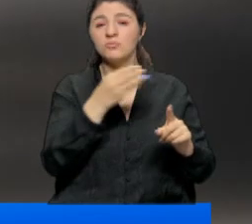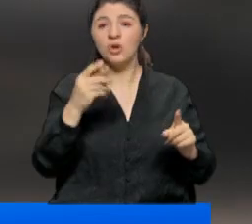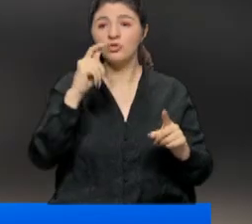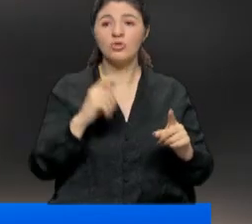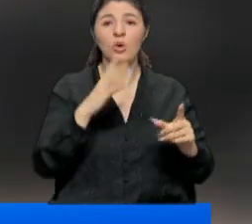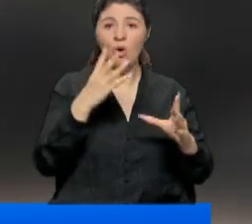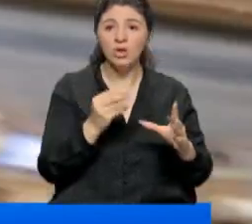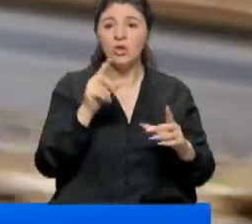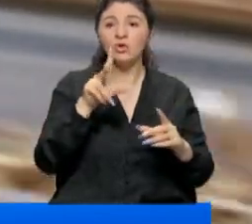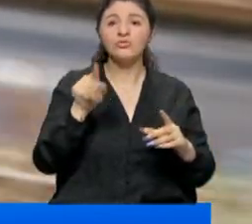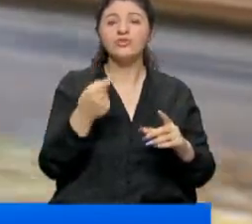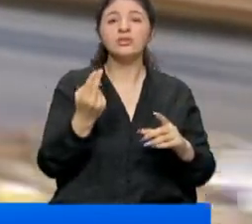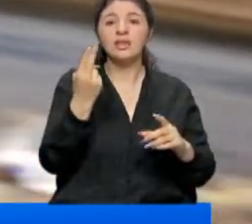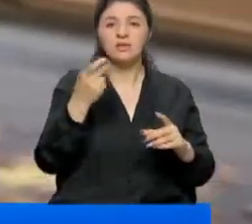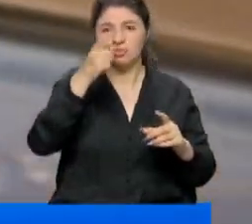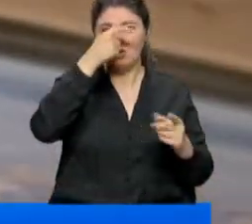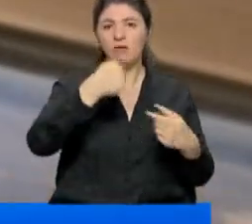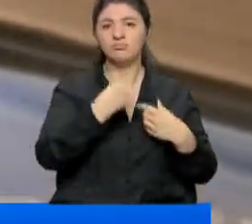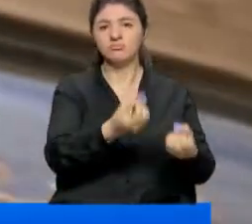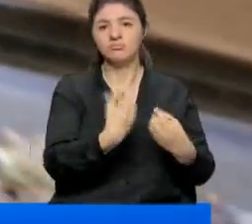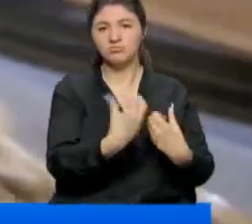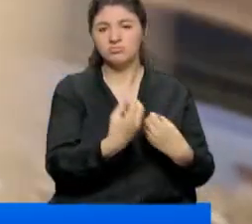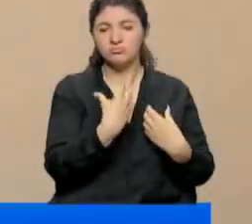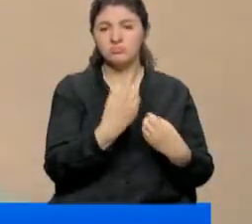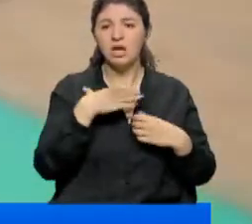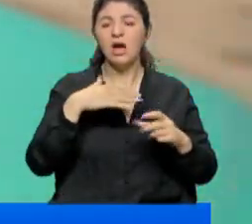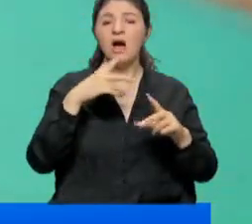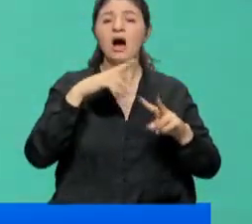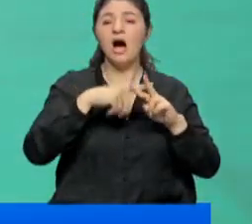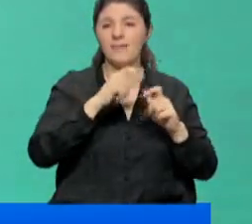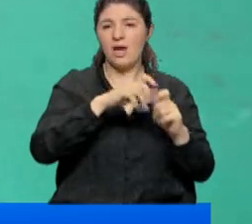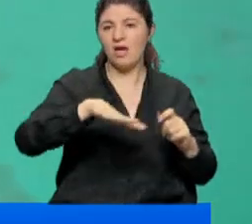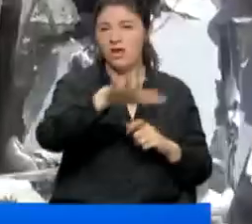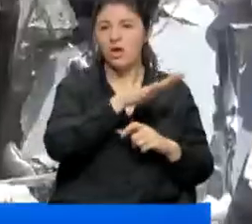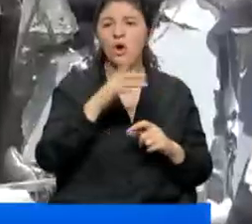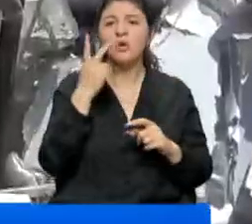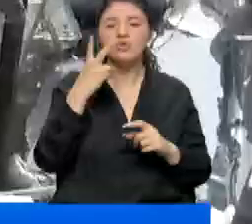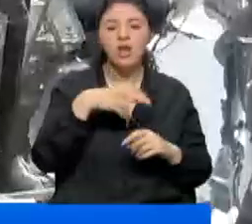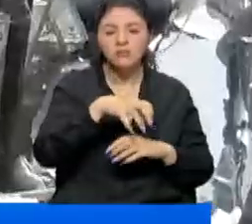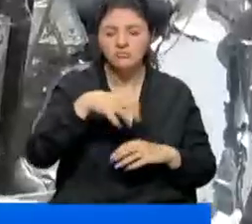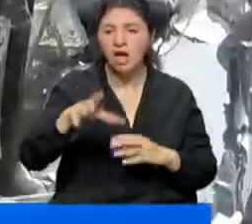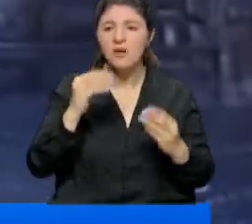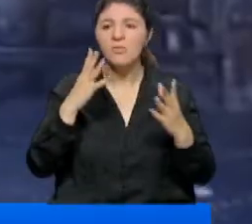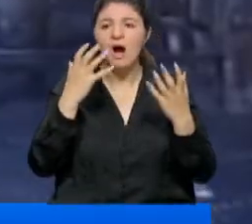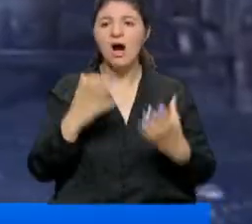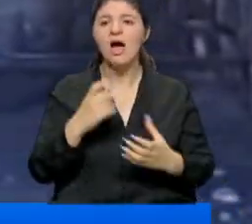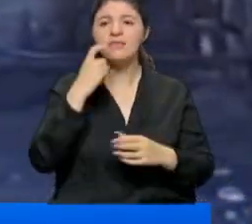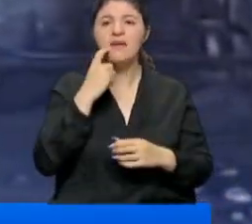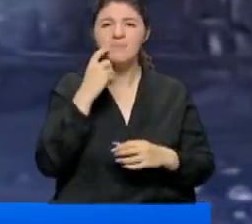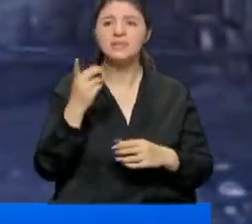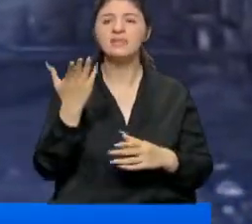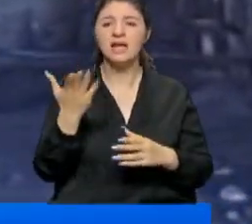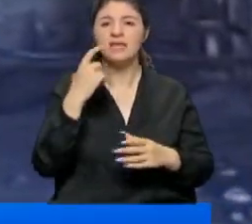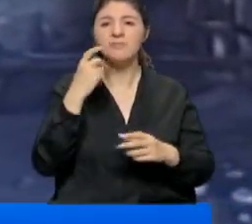ihracatının 13,7 milyonu Türkiye'ye gönderilmişti abinin ihracatında türlerine göre en büyük ağırlığı hurda